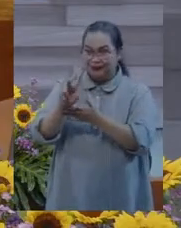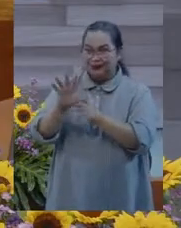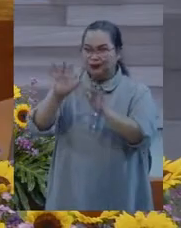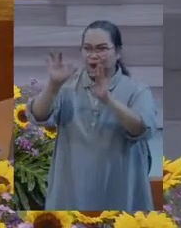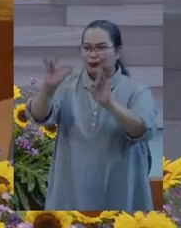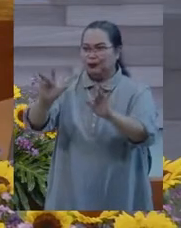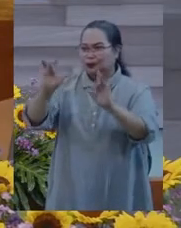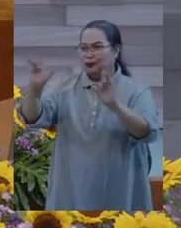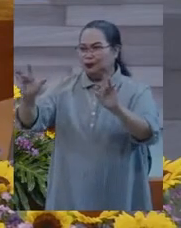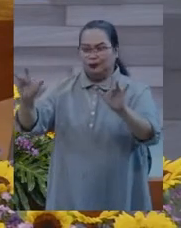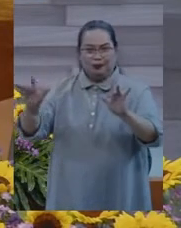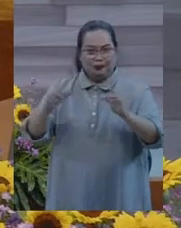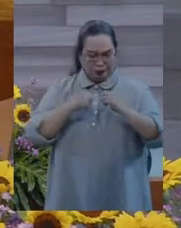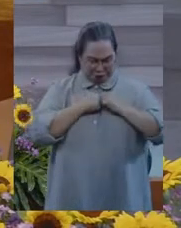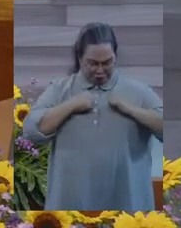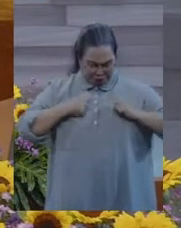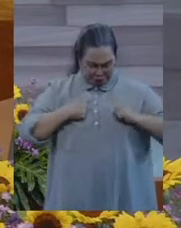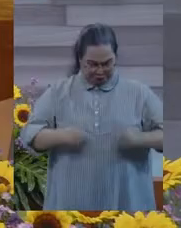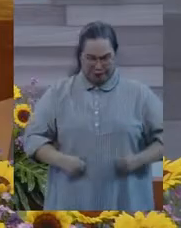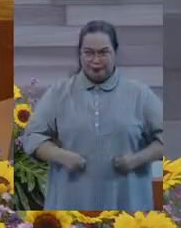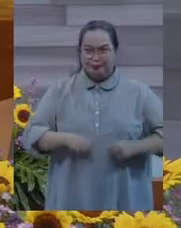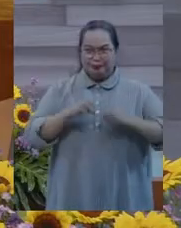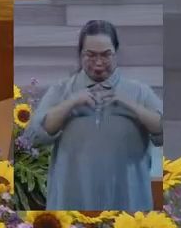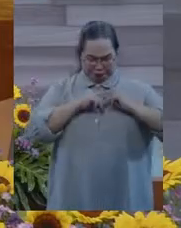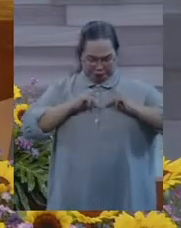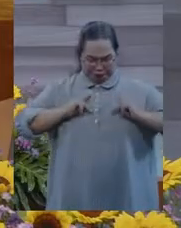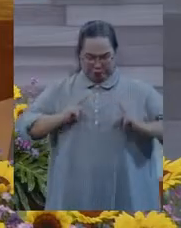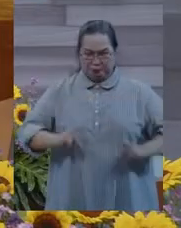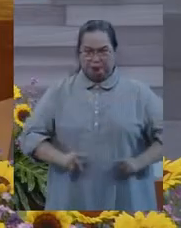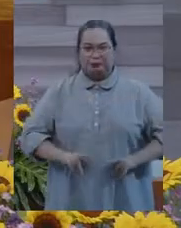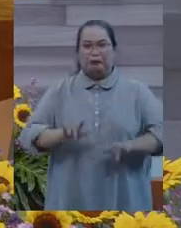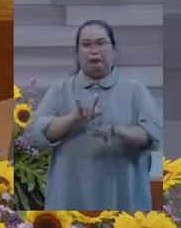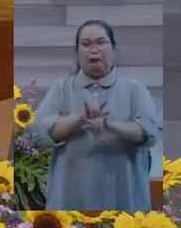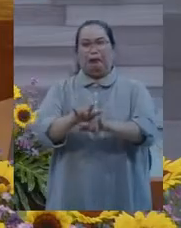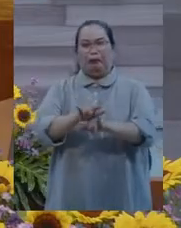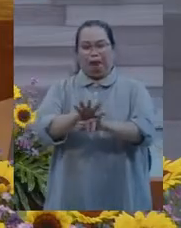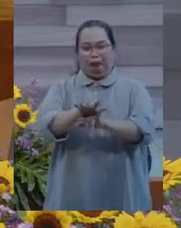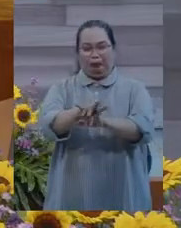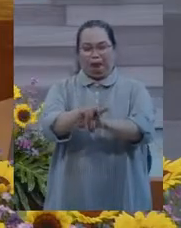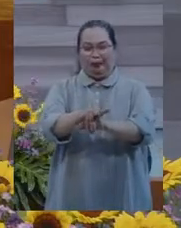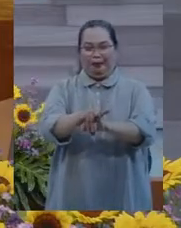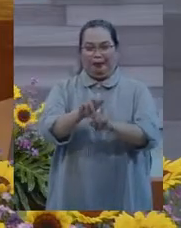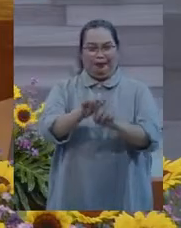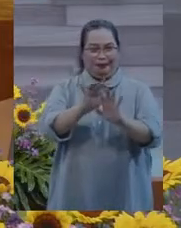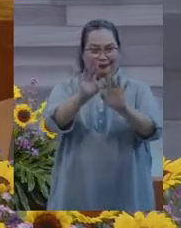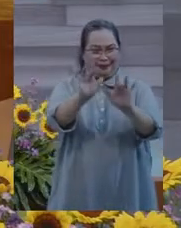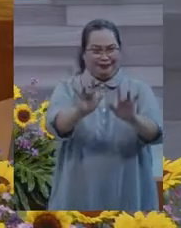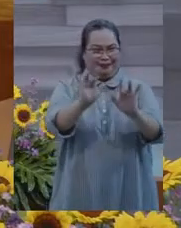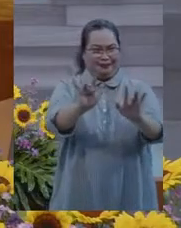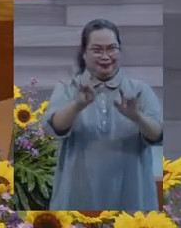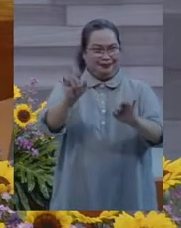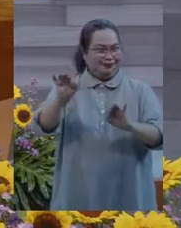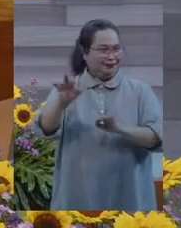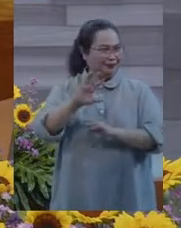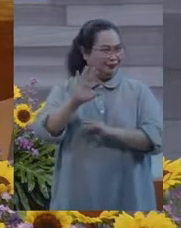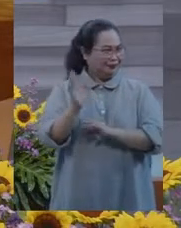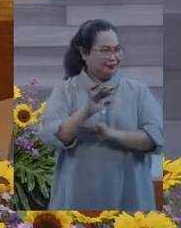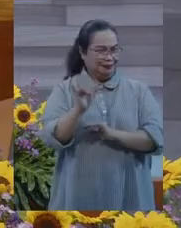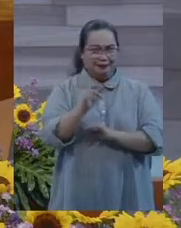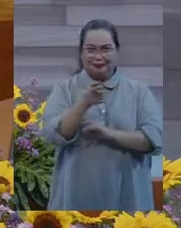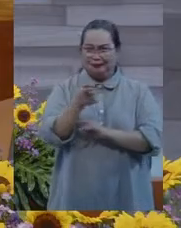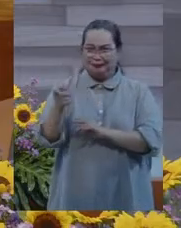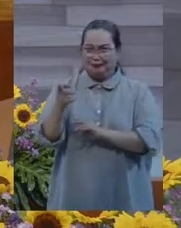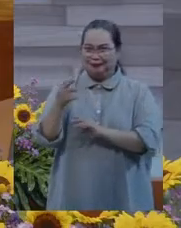woe to you, scribes and Pharisees, hypocrites." Verse 15, "Woe to you, scribes and